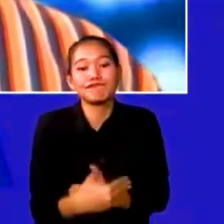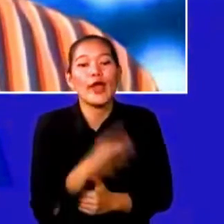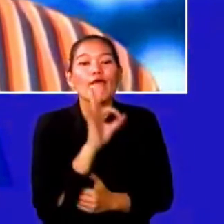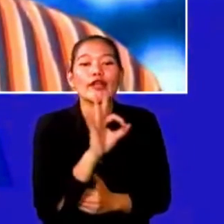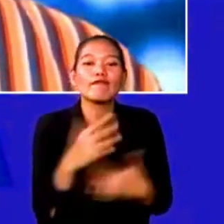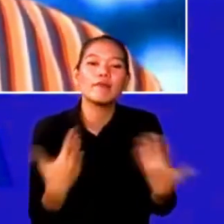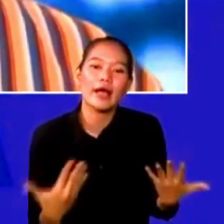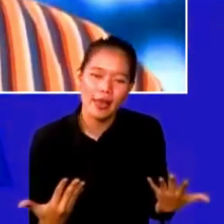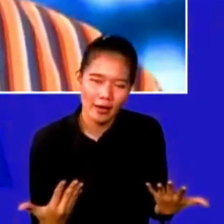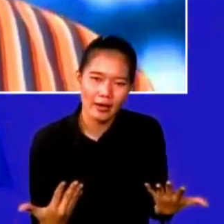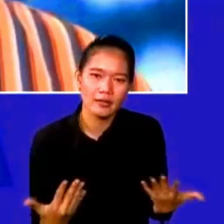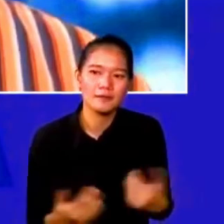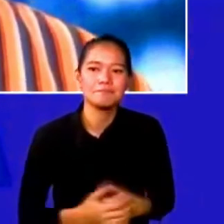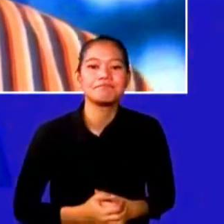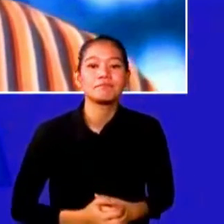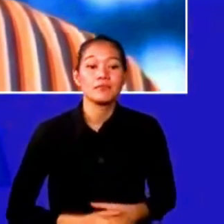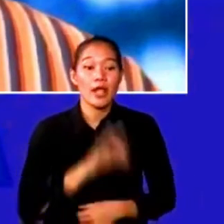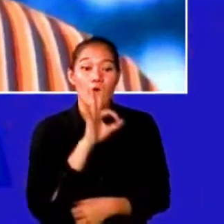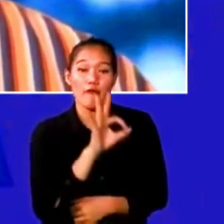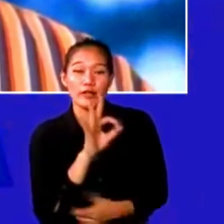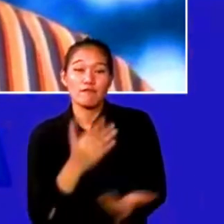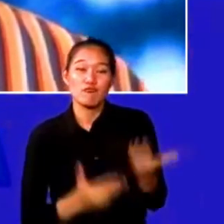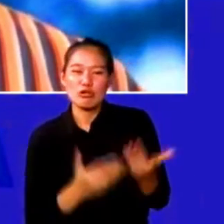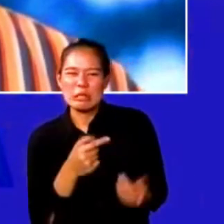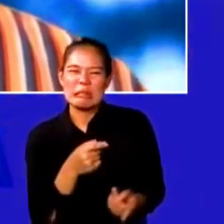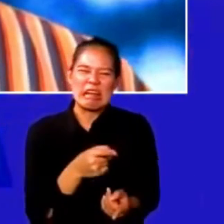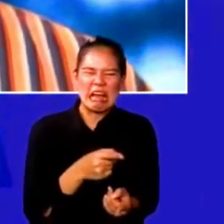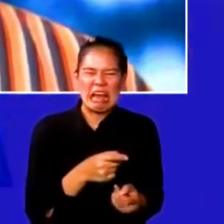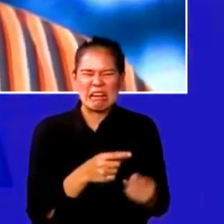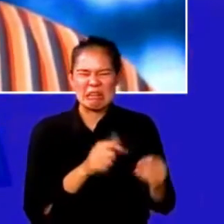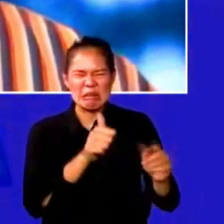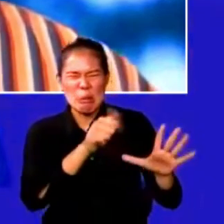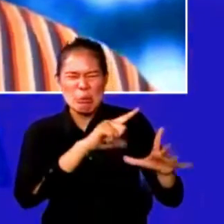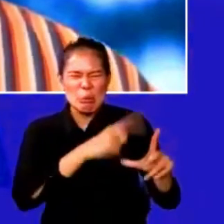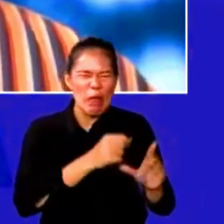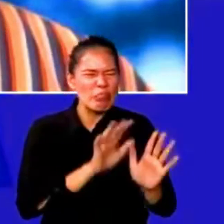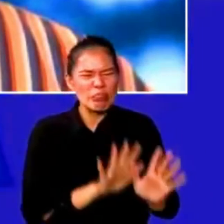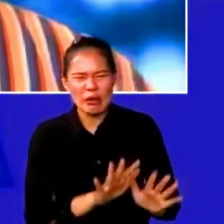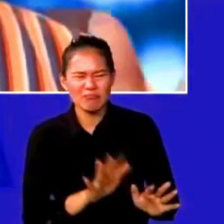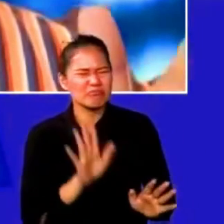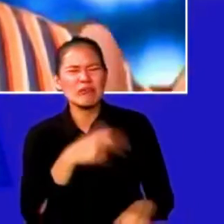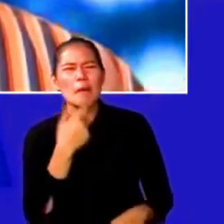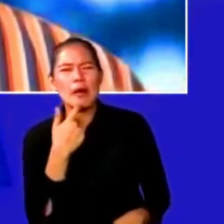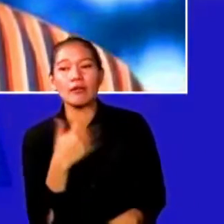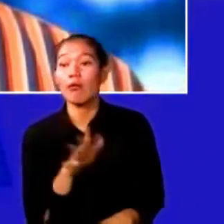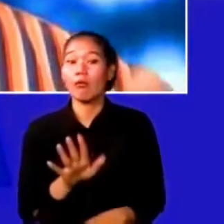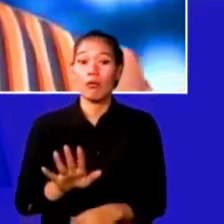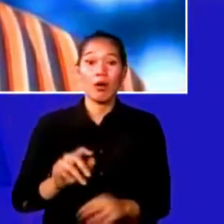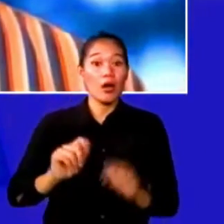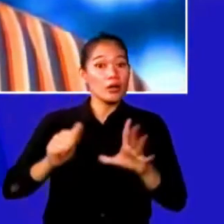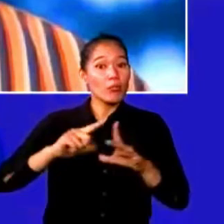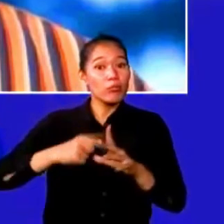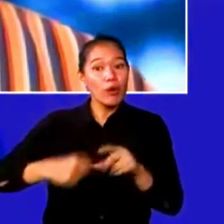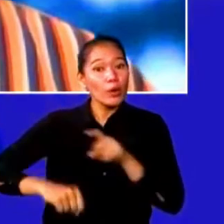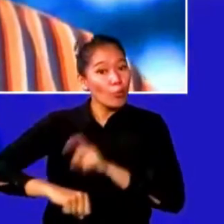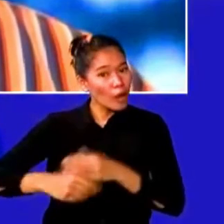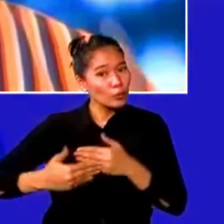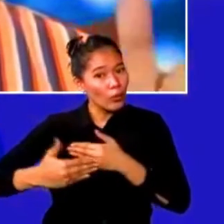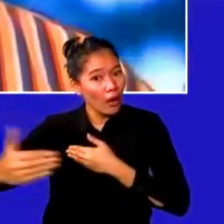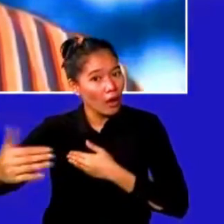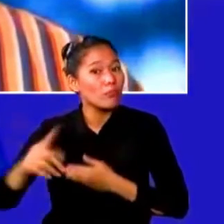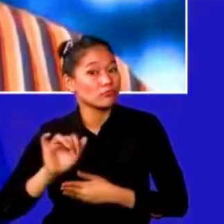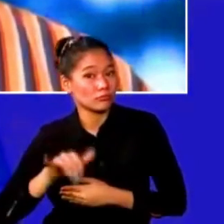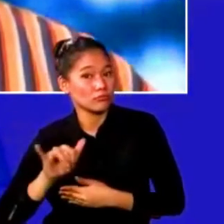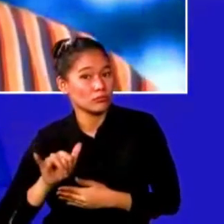efektivitasnya saja betul efektivitasnya Mungkin dia belum menunggu lagi ngapain loh 6 bulan itu cukup panjang umur